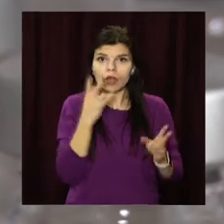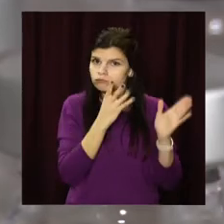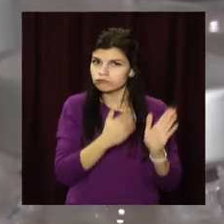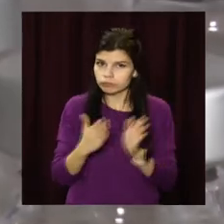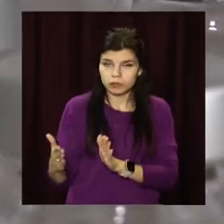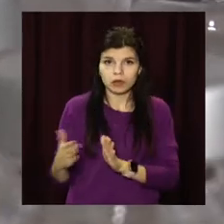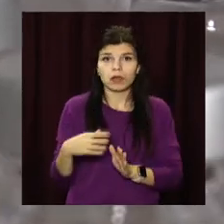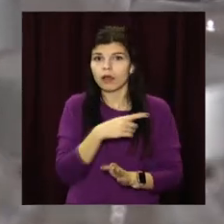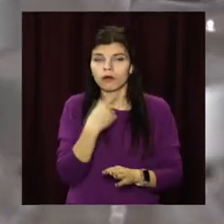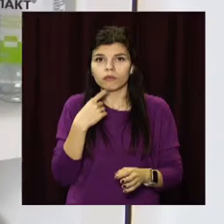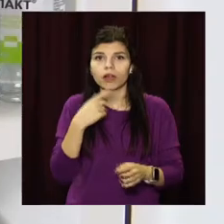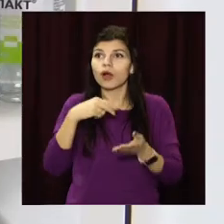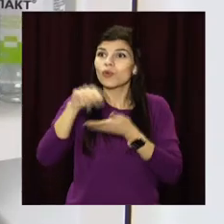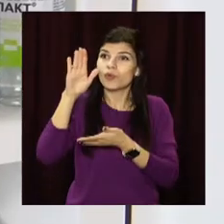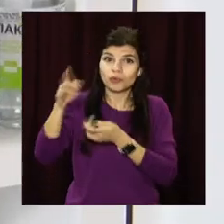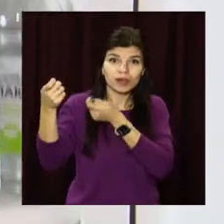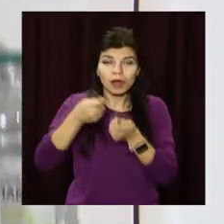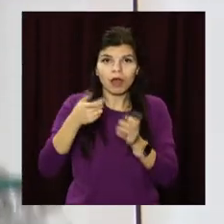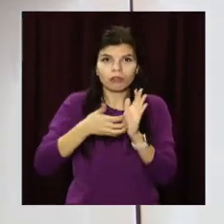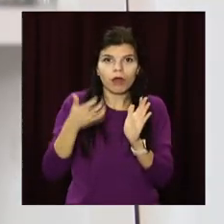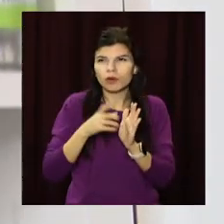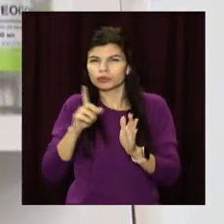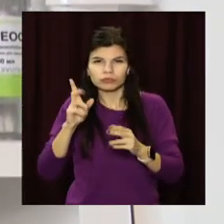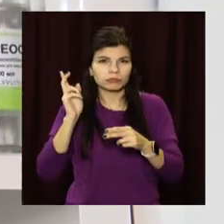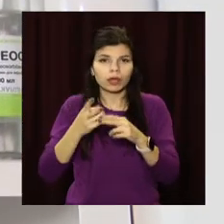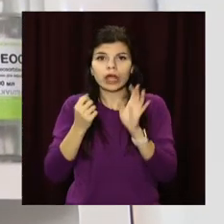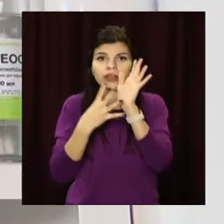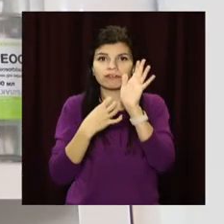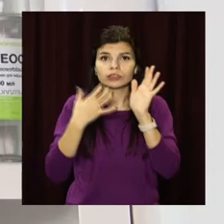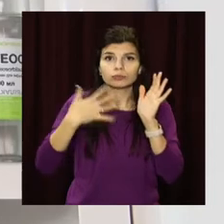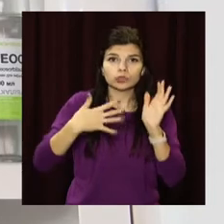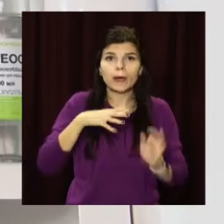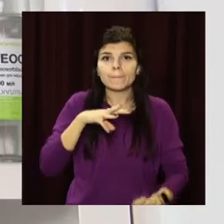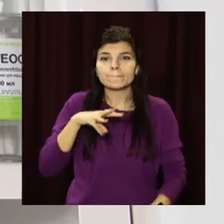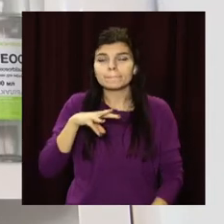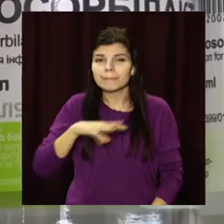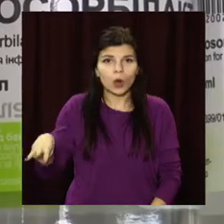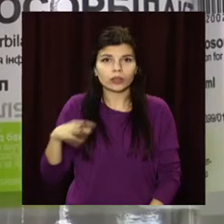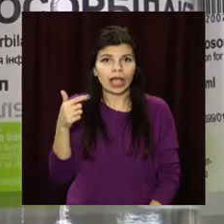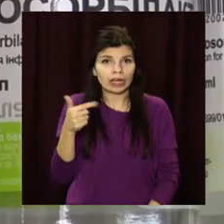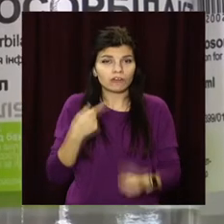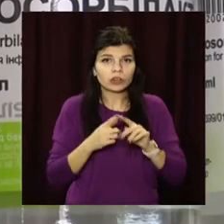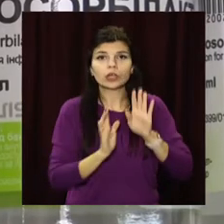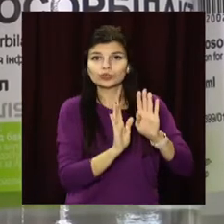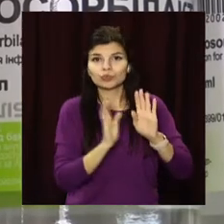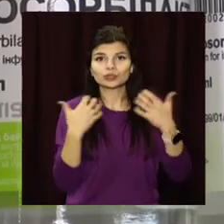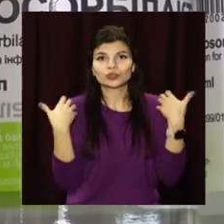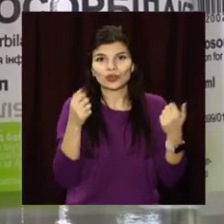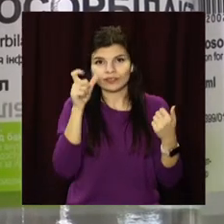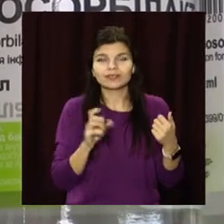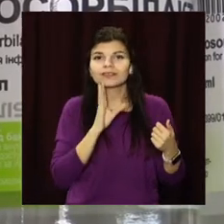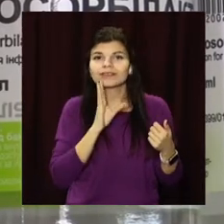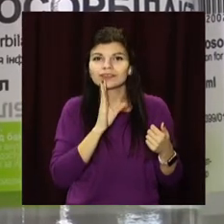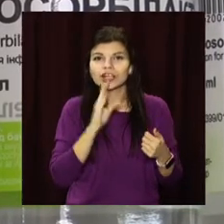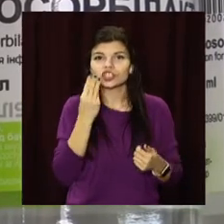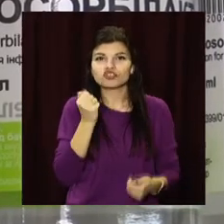Загалом стверджують, у МОЗ під загрозою зриву закупки препаратів та медичних виробів на 950 мільйонів гривень. Про це заявила заступниця